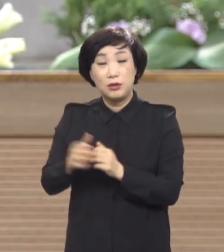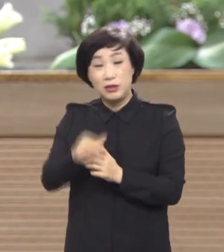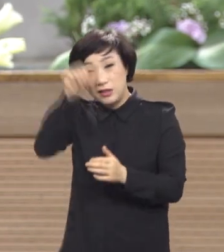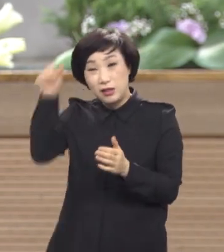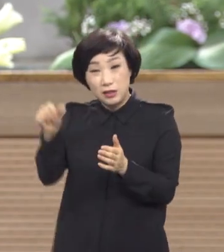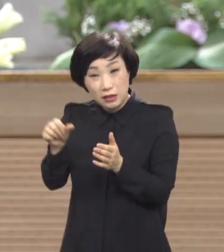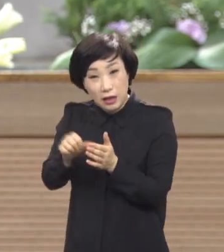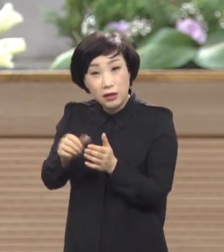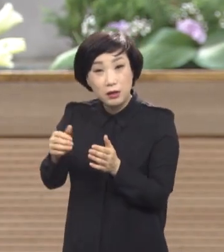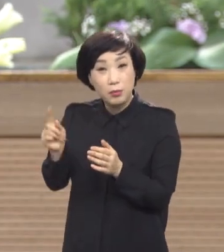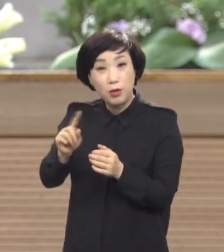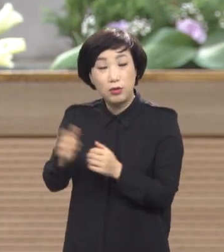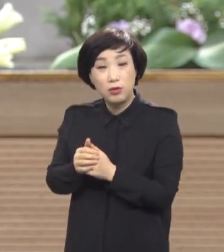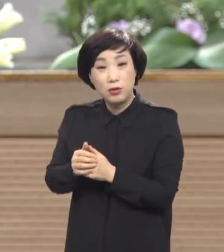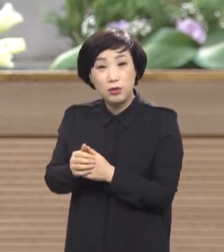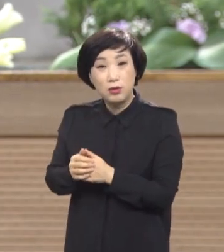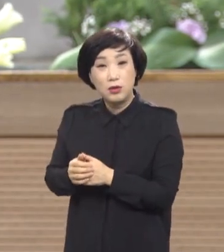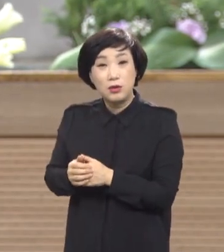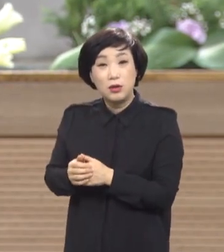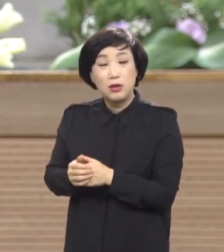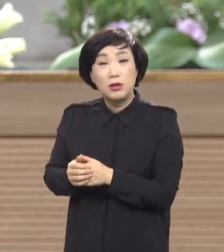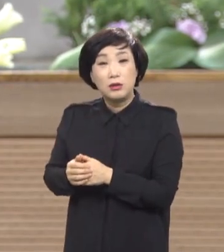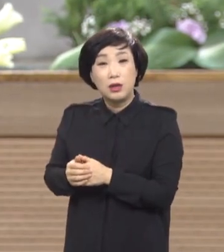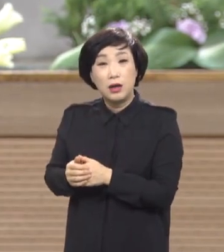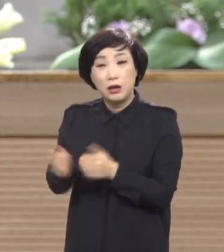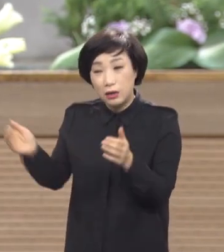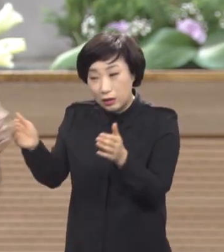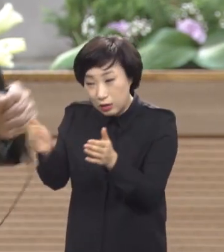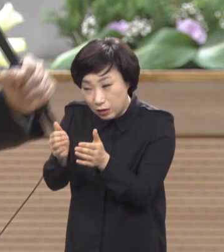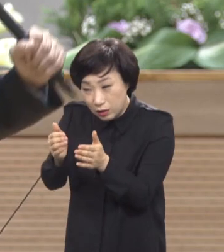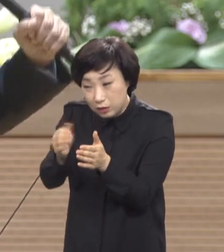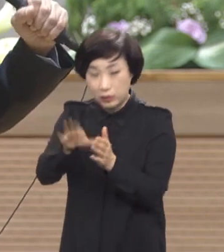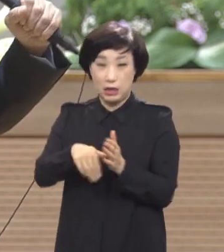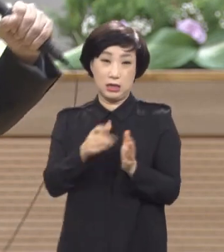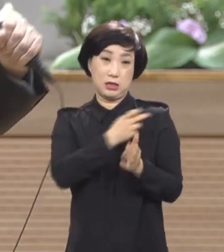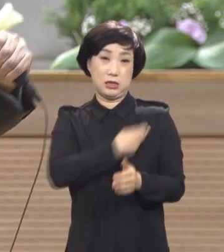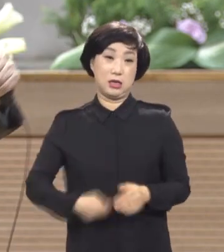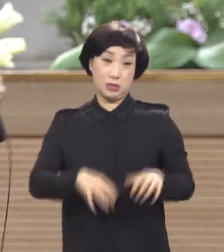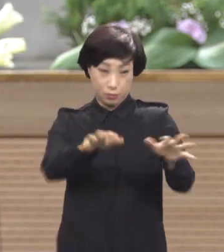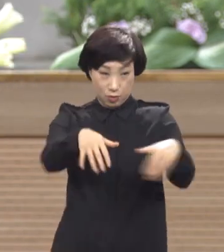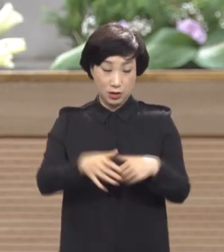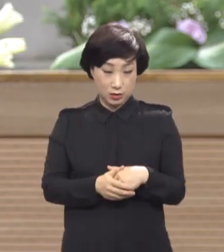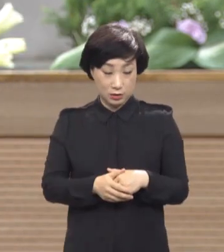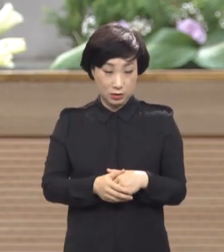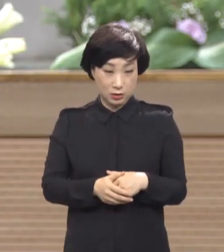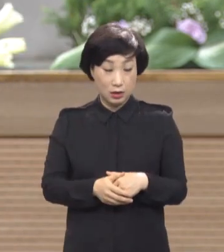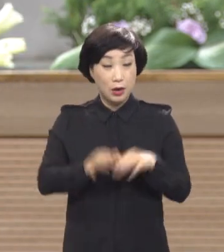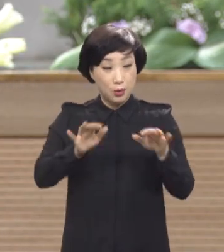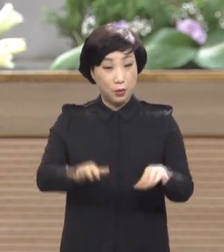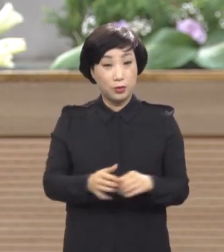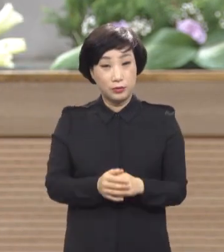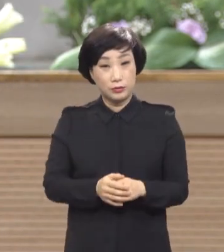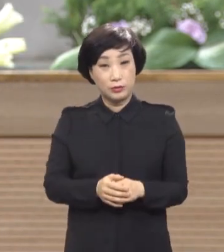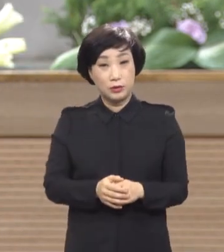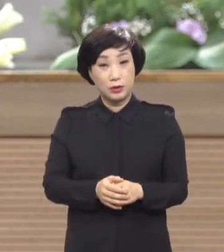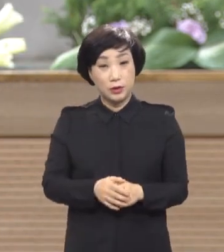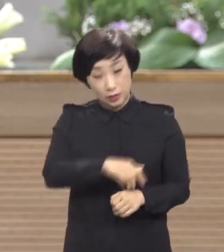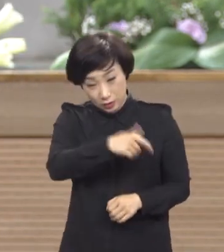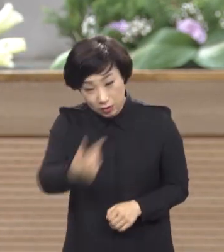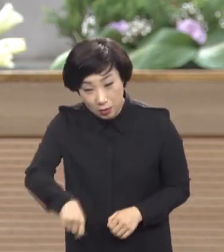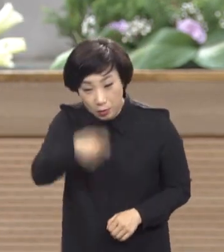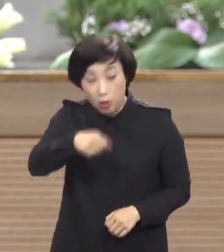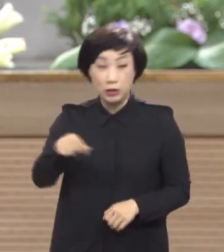제자들에게 말합니다 야 오늘 저녁 식사는 오늘